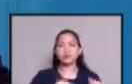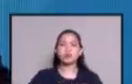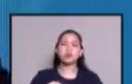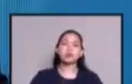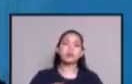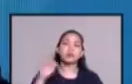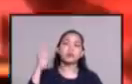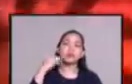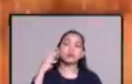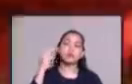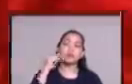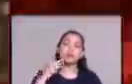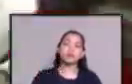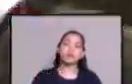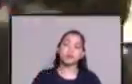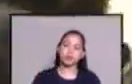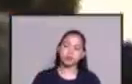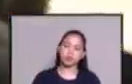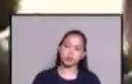Maricel Halili.